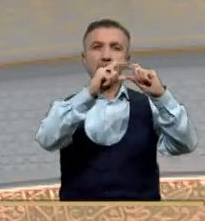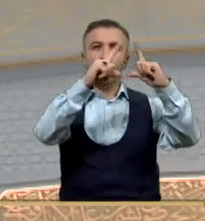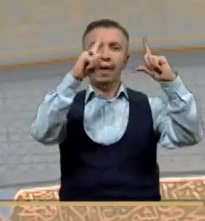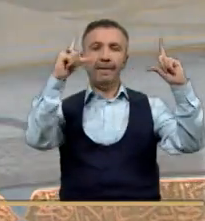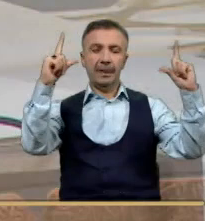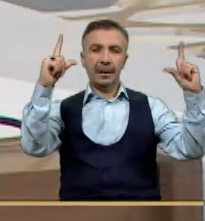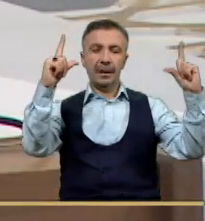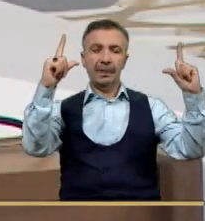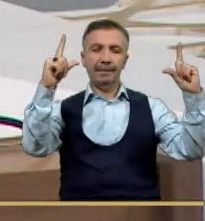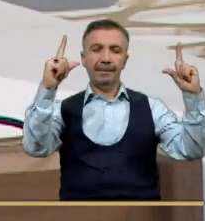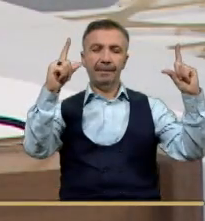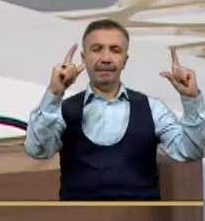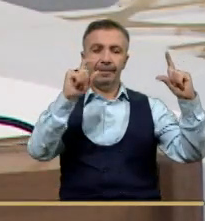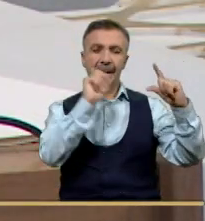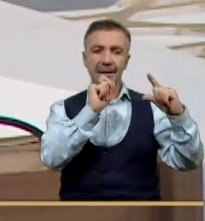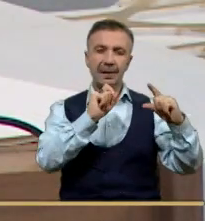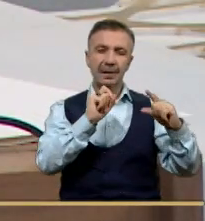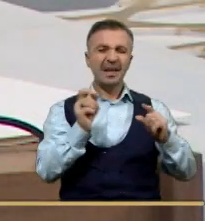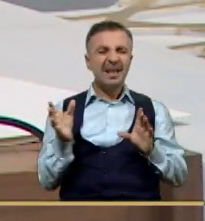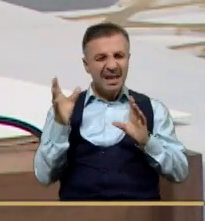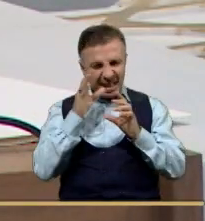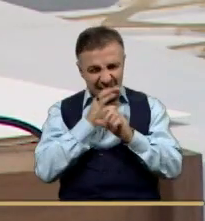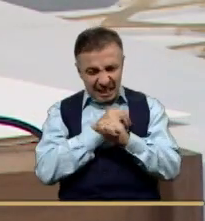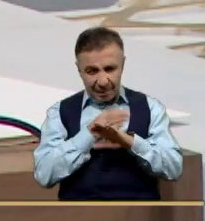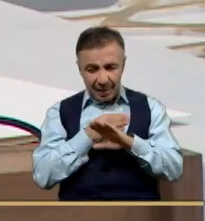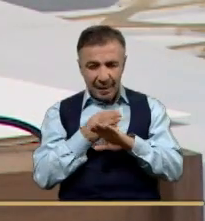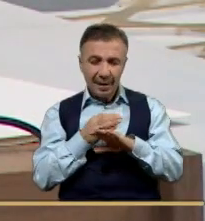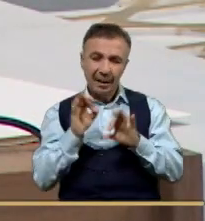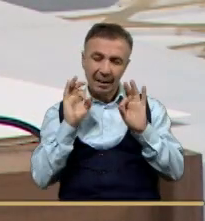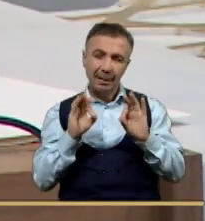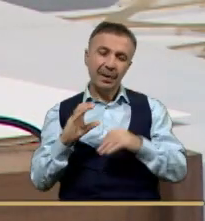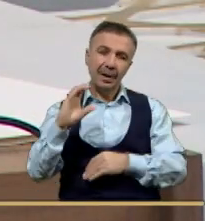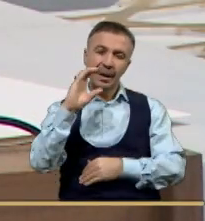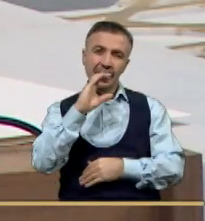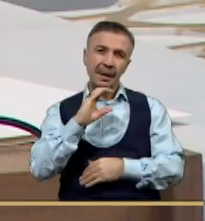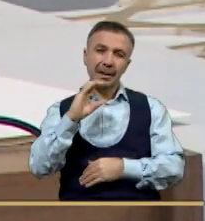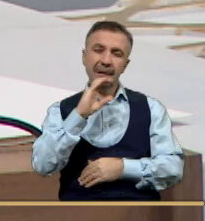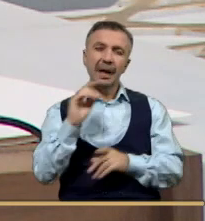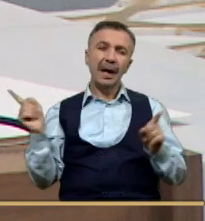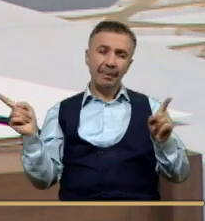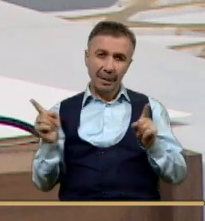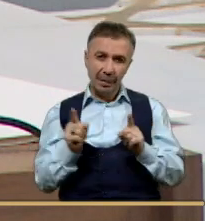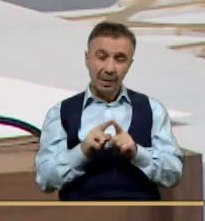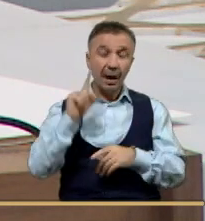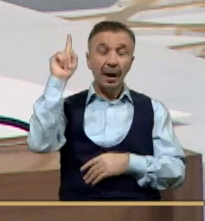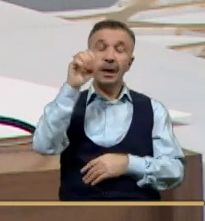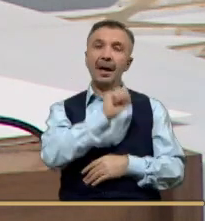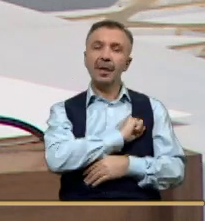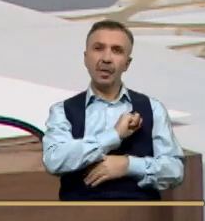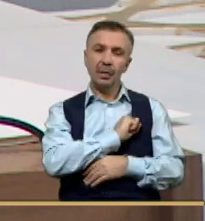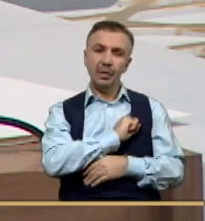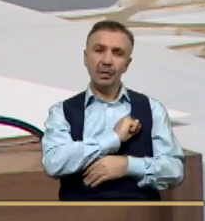asılır. Hikmetin başı, insanlığın, İslam'ın özü Allah korkusudur.